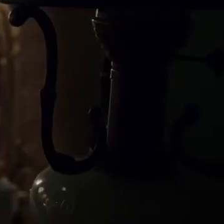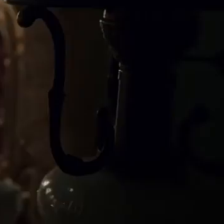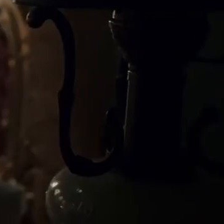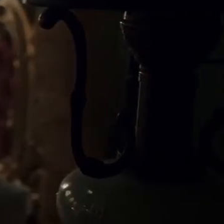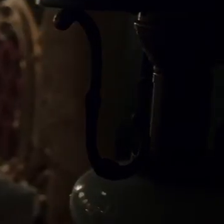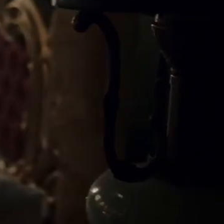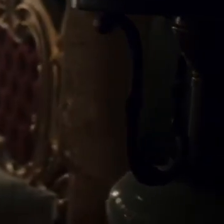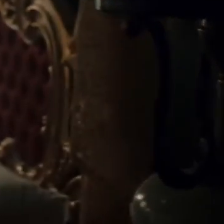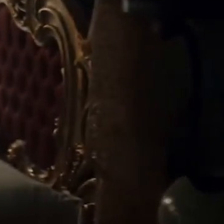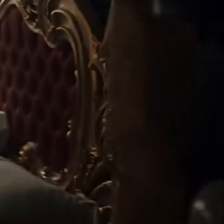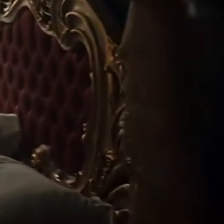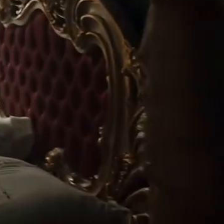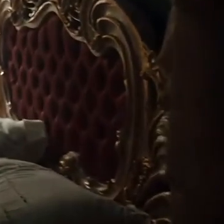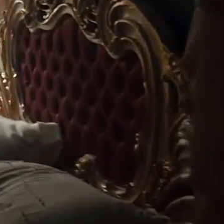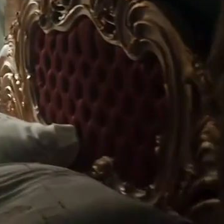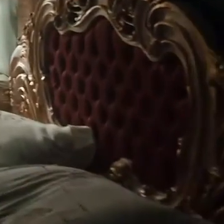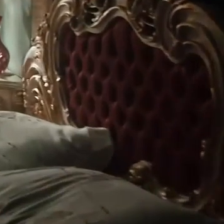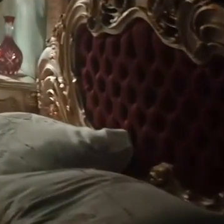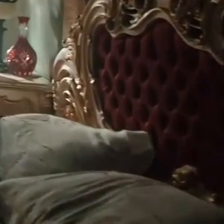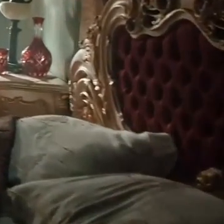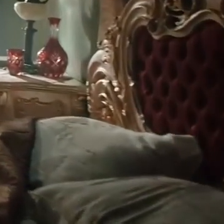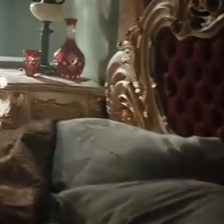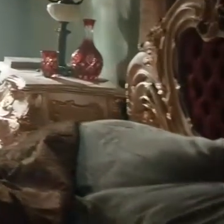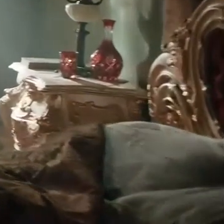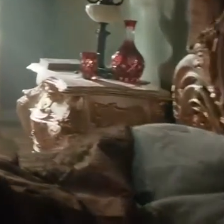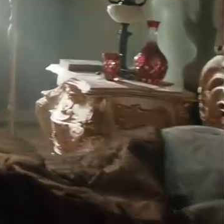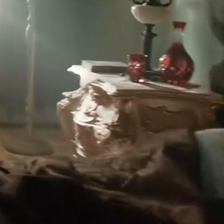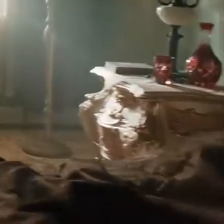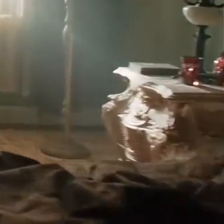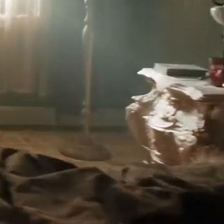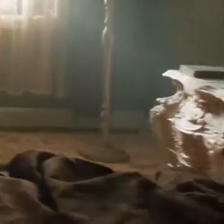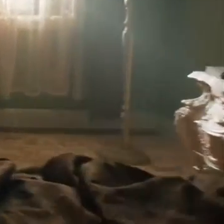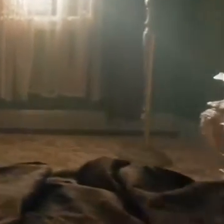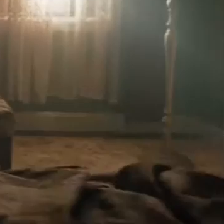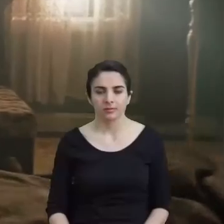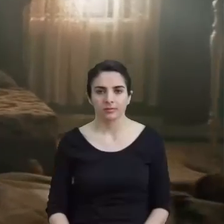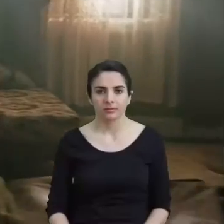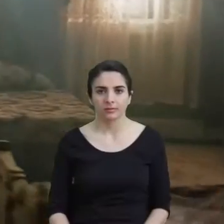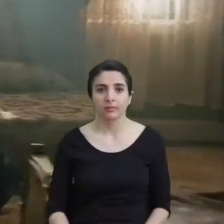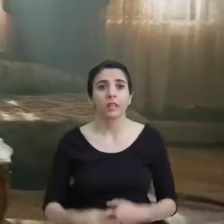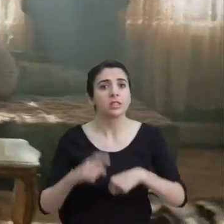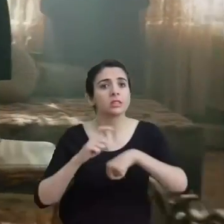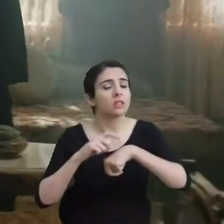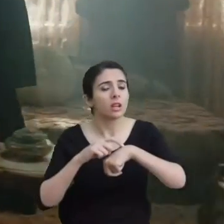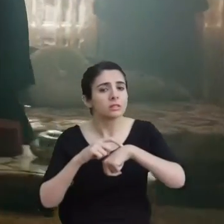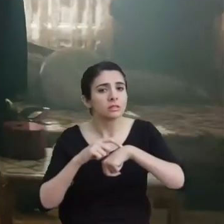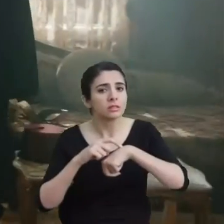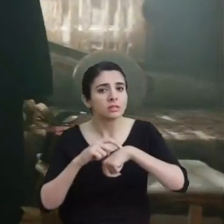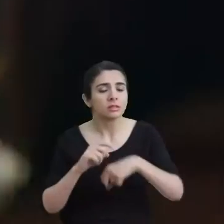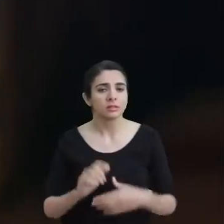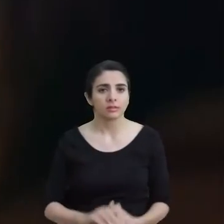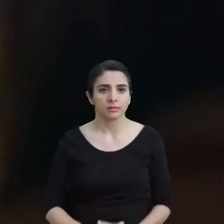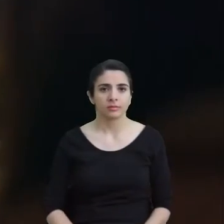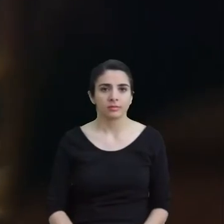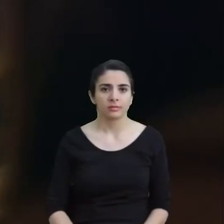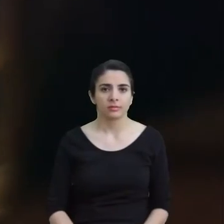kurtaran geniş omuzlu adam bir evde koridordaki mumları söndürüyor. Aziz'in yatak odasında Esat Paşa yataktan kalktı. Saat kaç oldu?